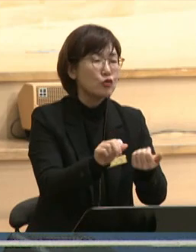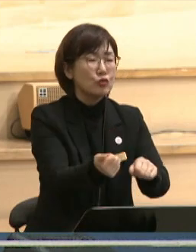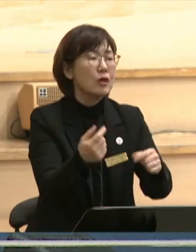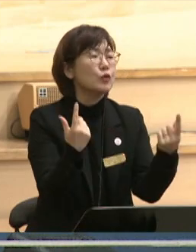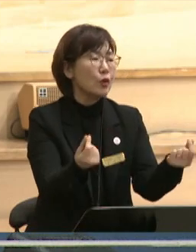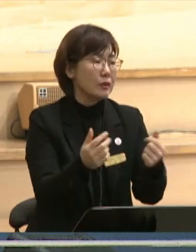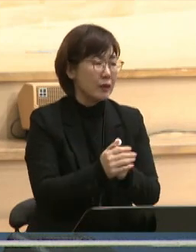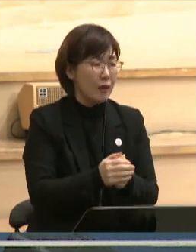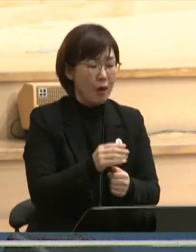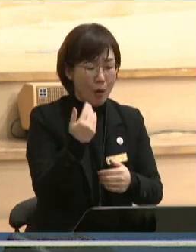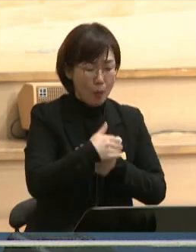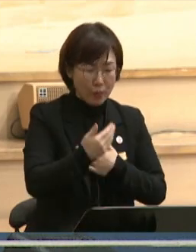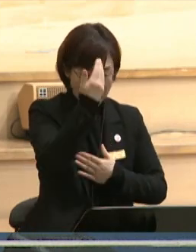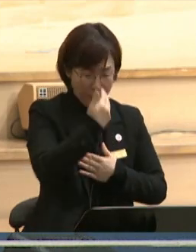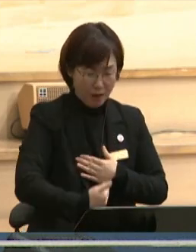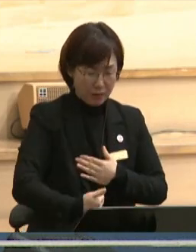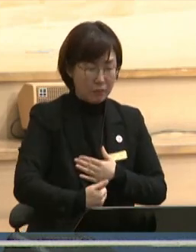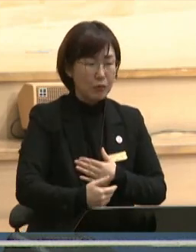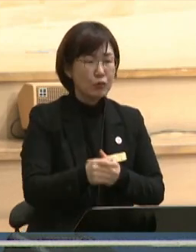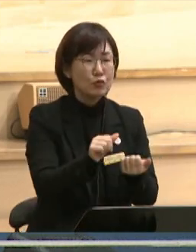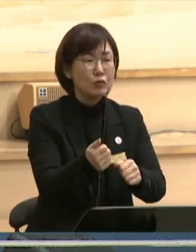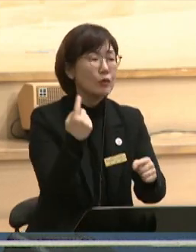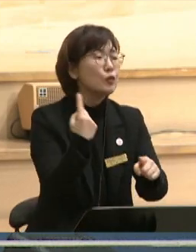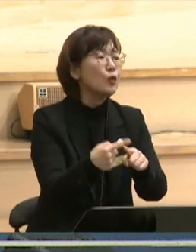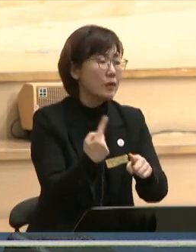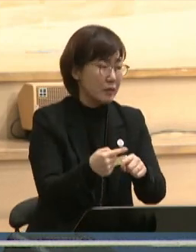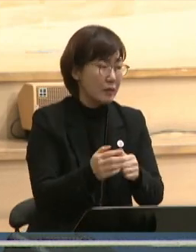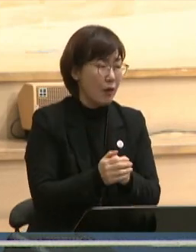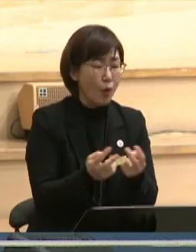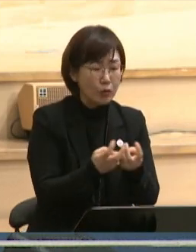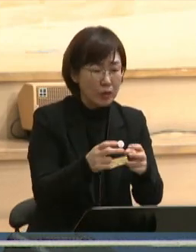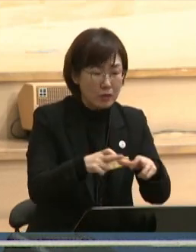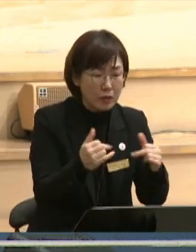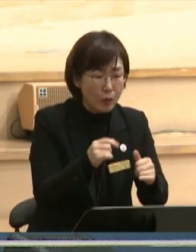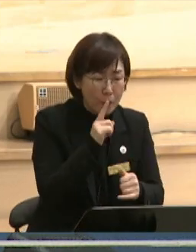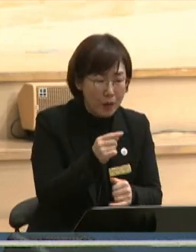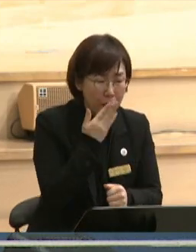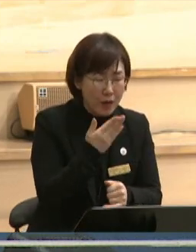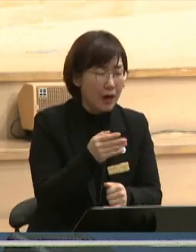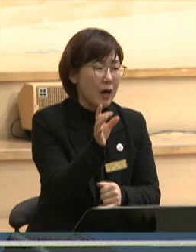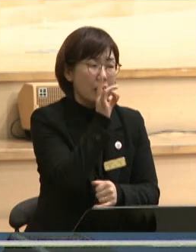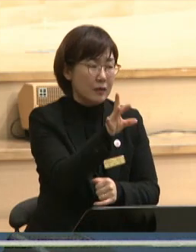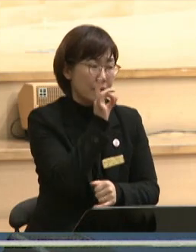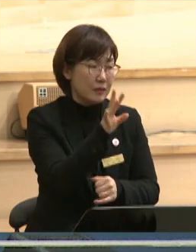생각해서 죽은 거지 그리고 어떻게 장애인이에요